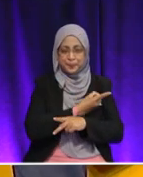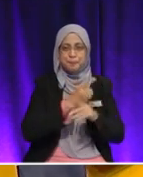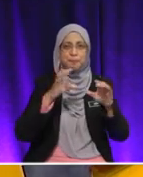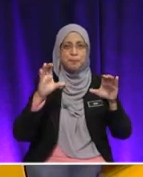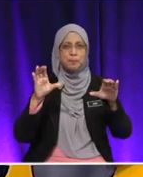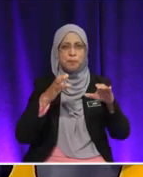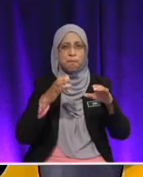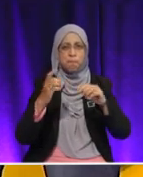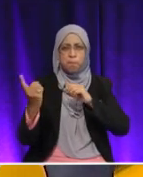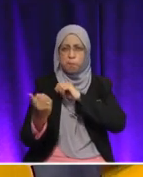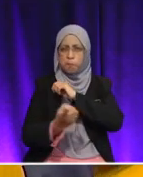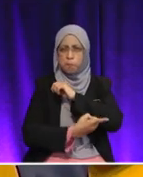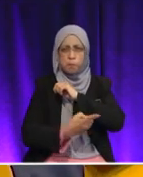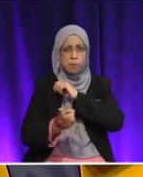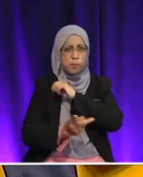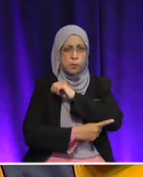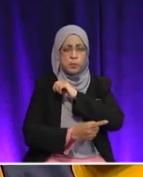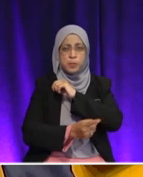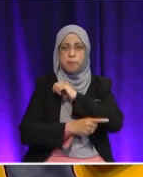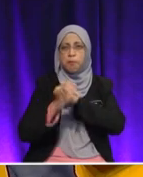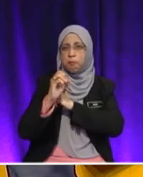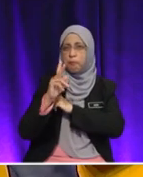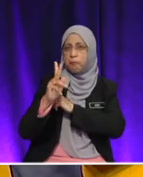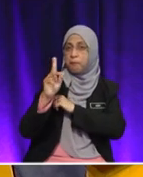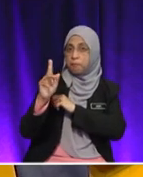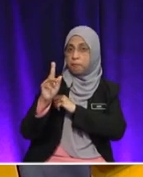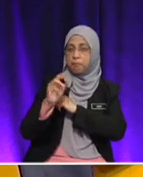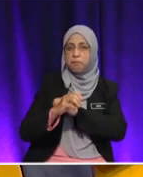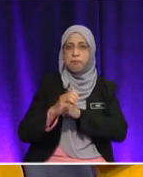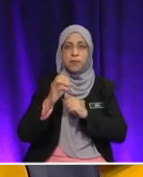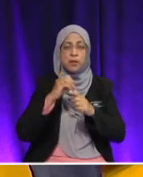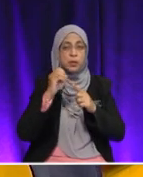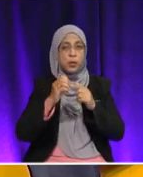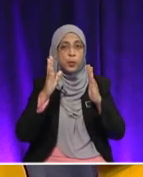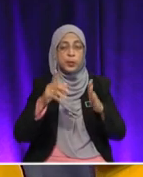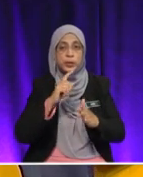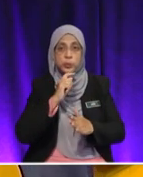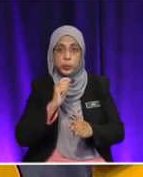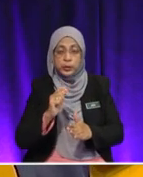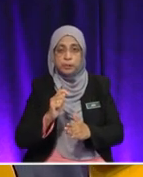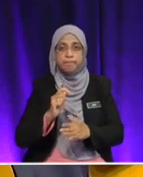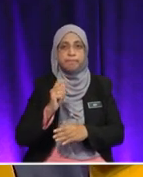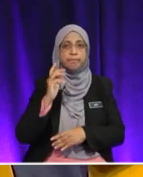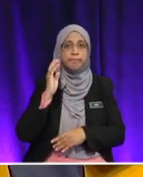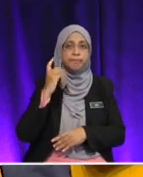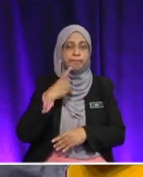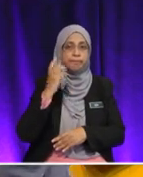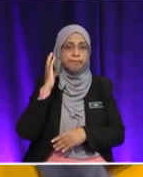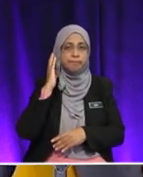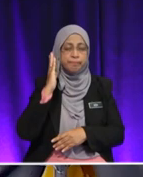kendaraan terhadap okeyyu ataupun kita melakukan pendarahan terhadap orang tua akan menyebabkan berlakunya diskriminasi